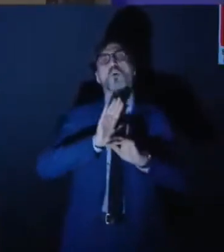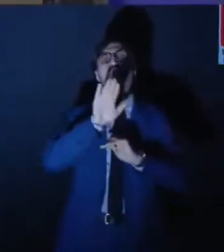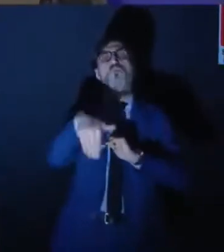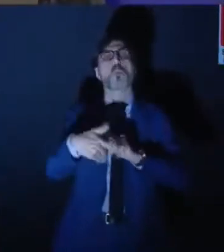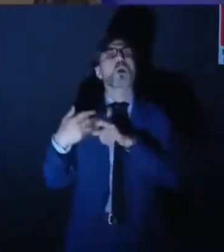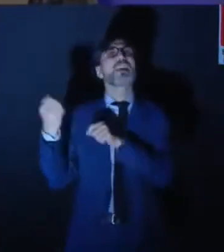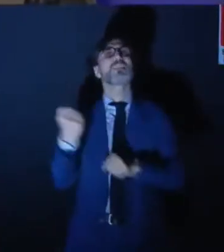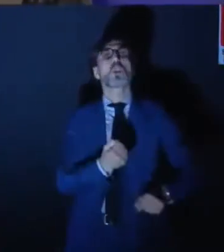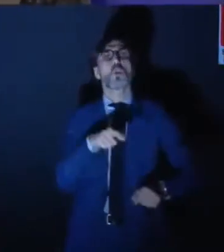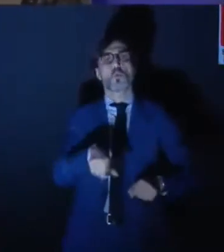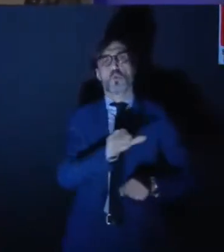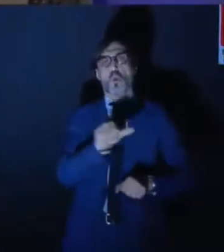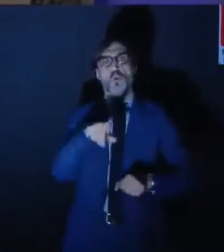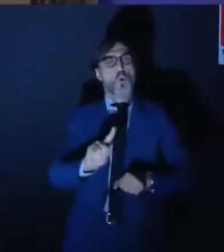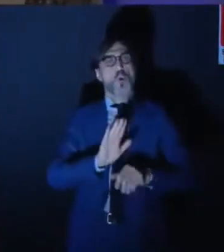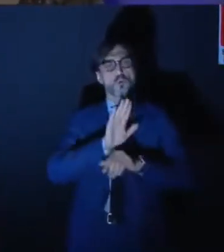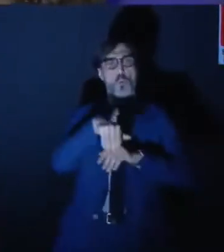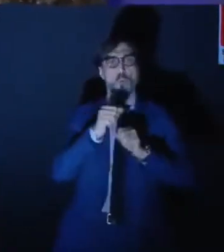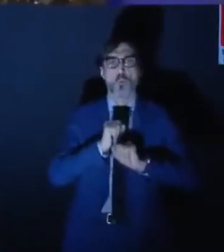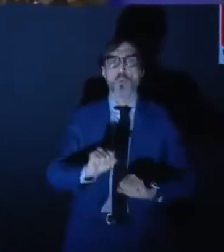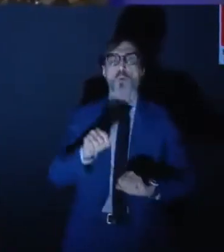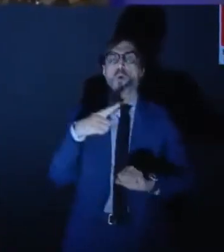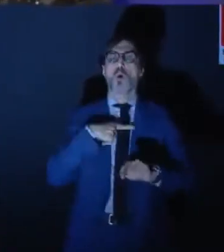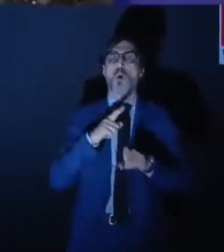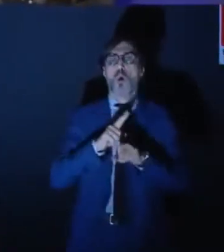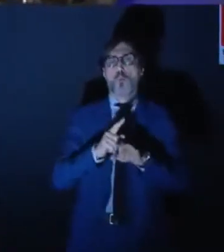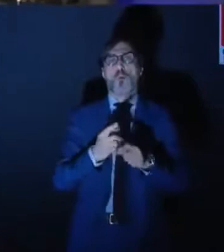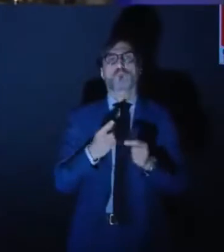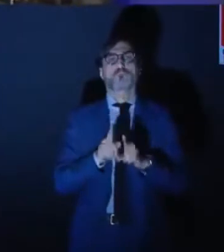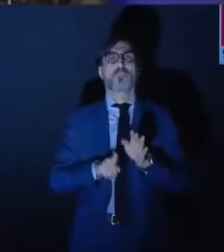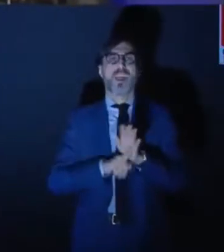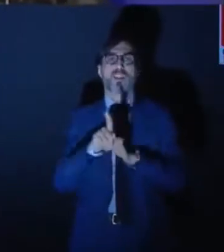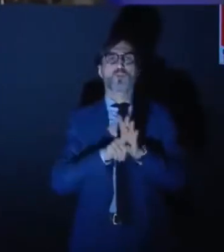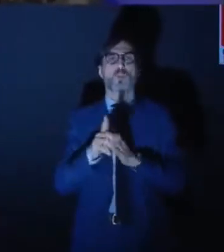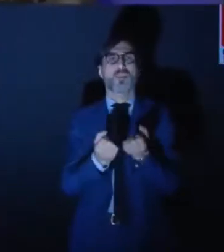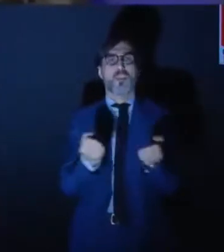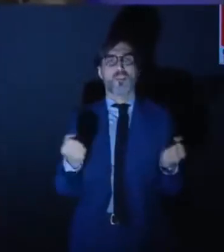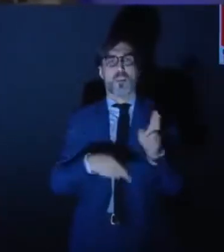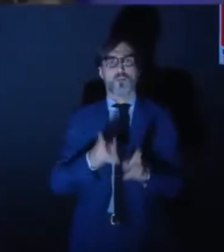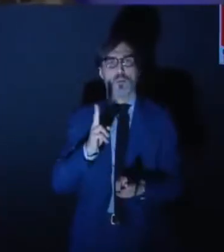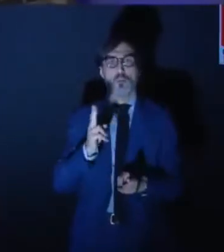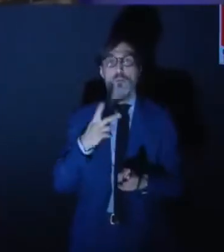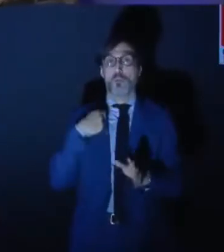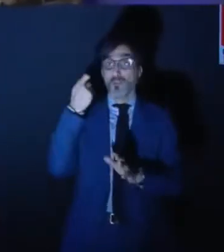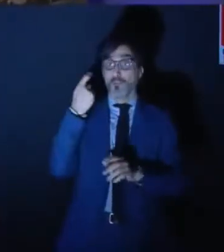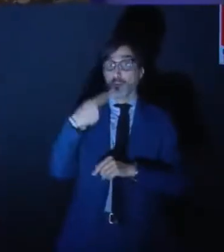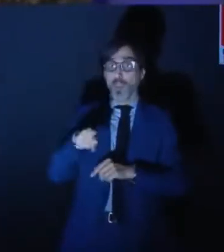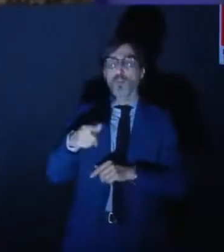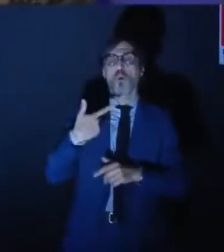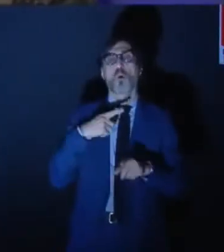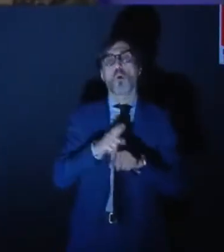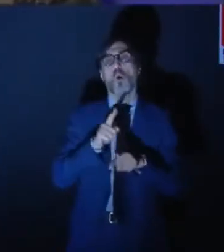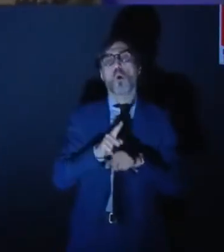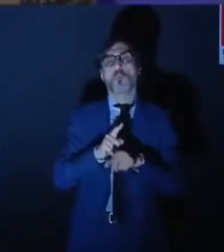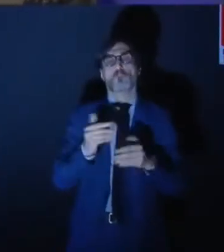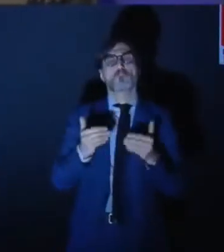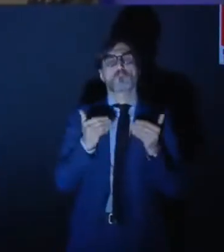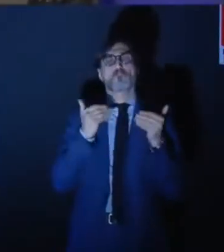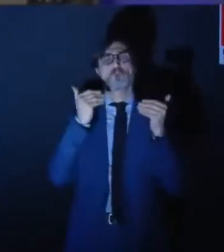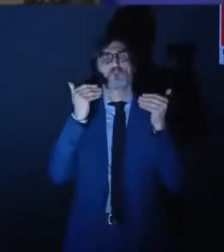istituzionale ma che sono estremamente più efficace questo video ci ha permesso secondo me di fare un salto di